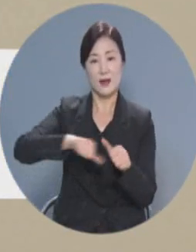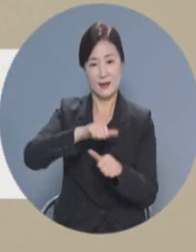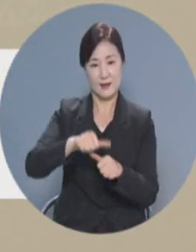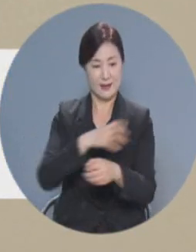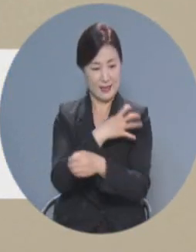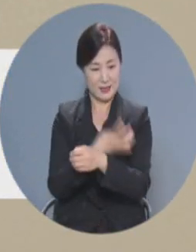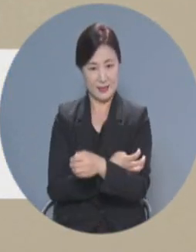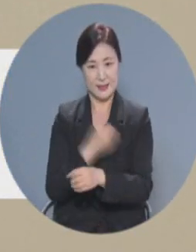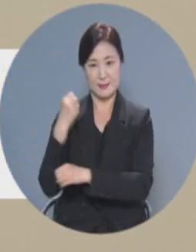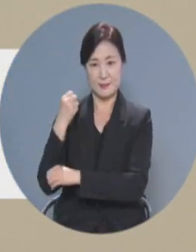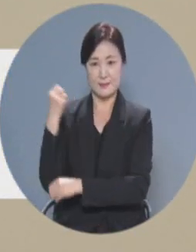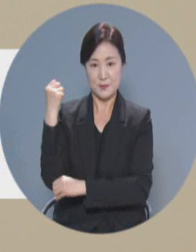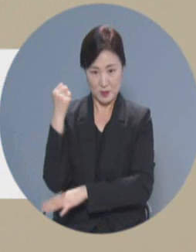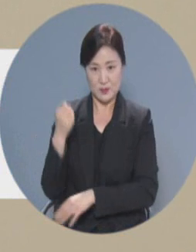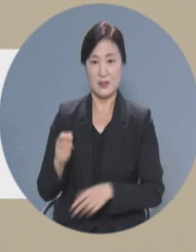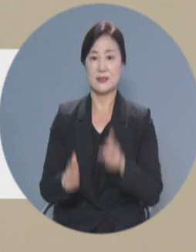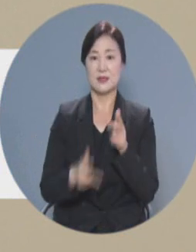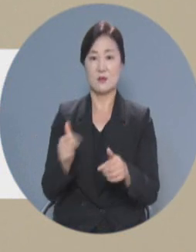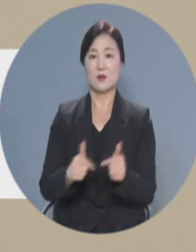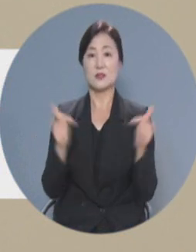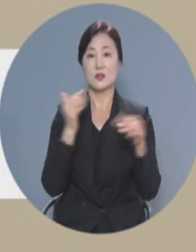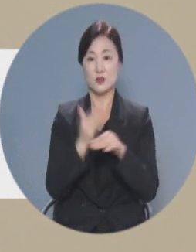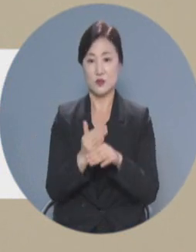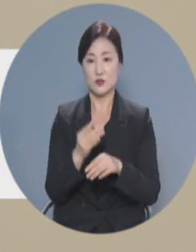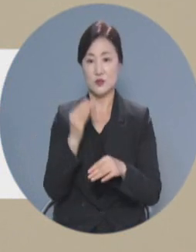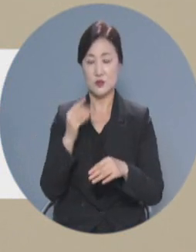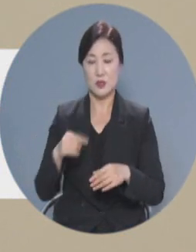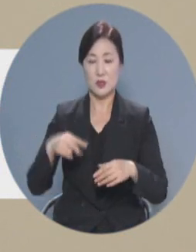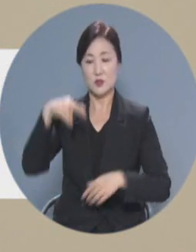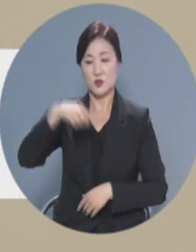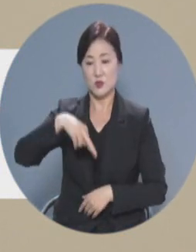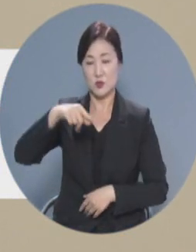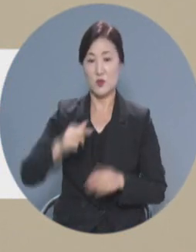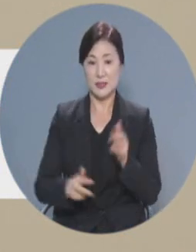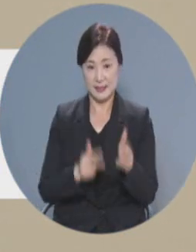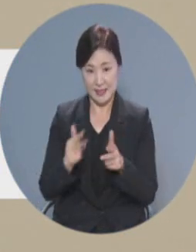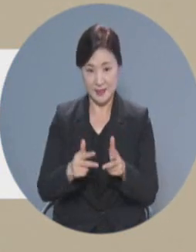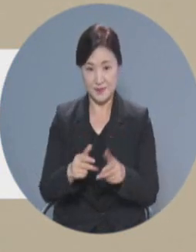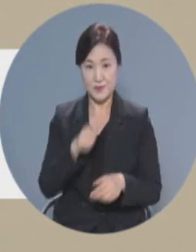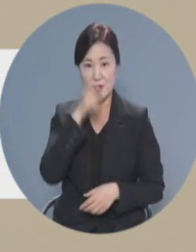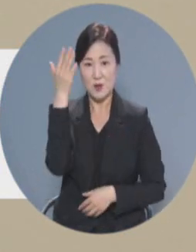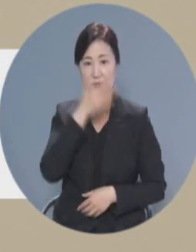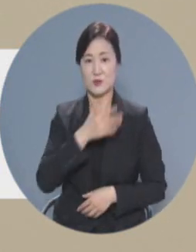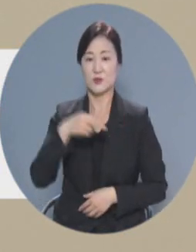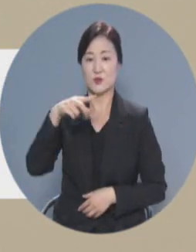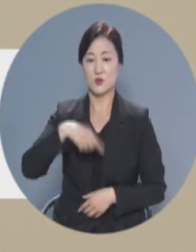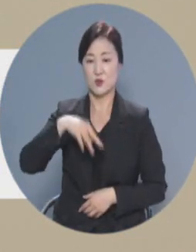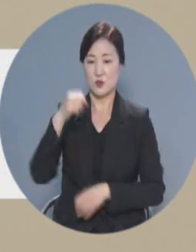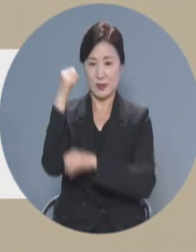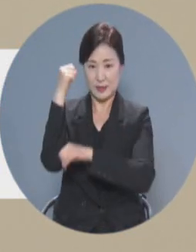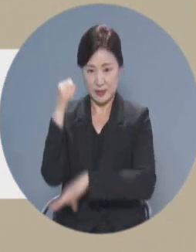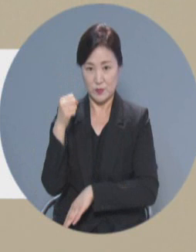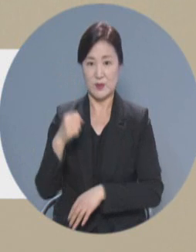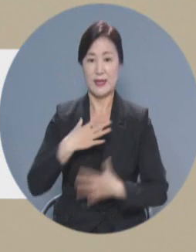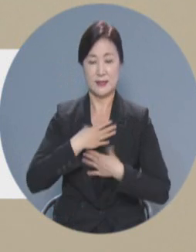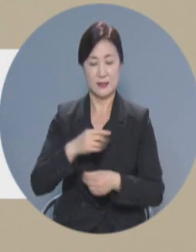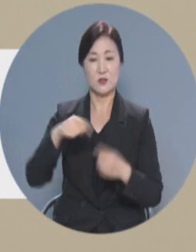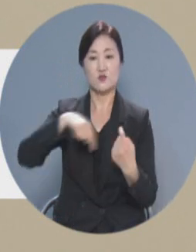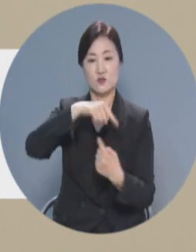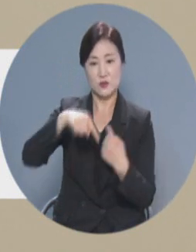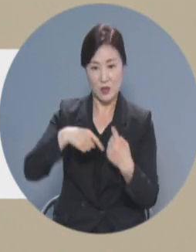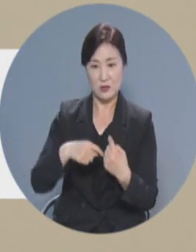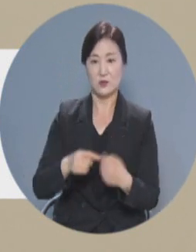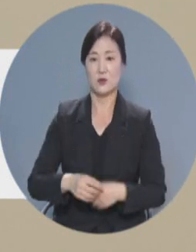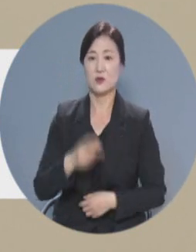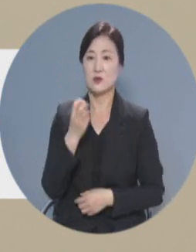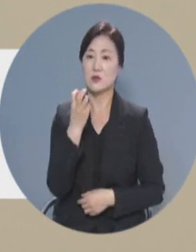있습니다. 그중 수소 사업은 여수공장 수소 플랜트의 안정적인 운영 영역과 수도권